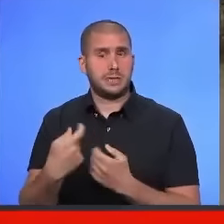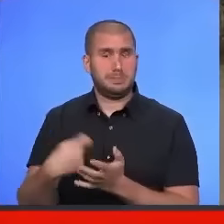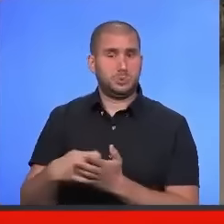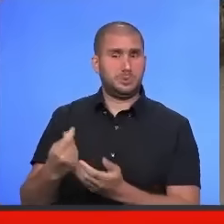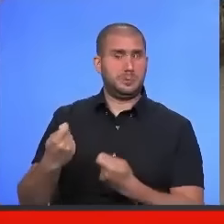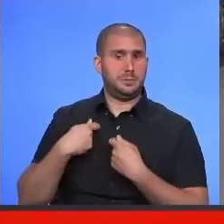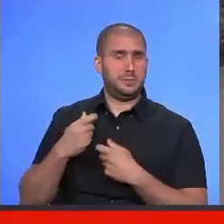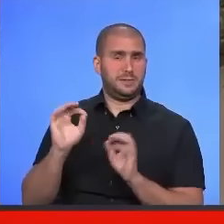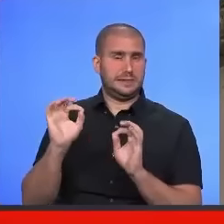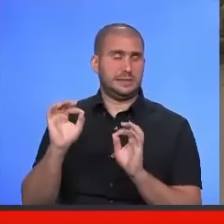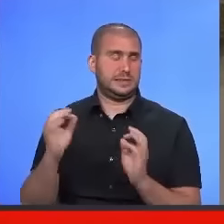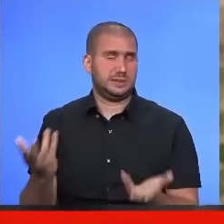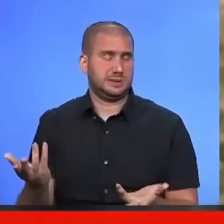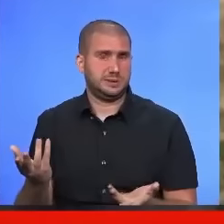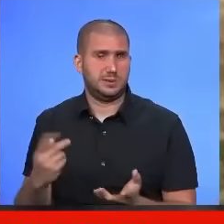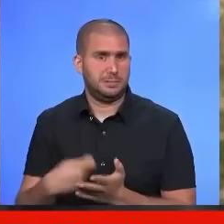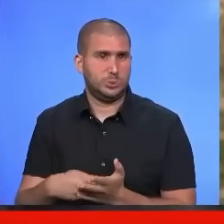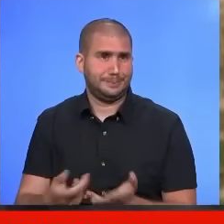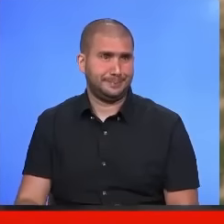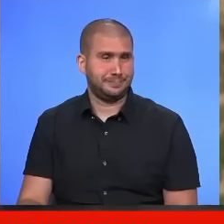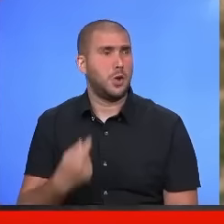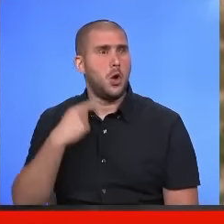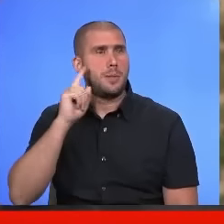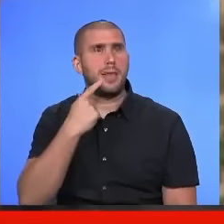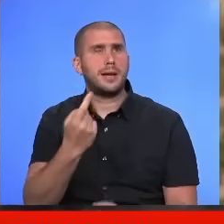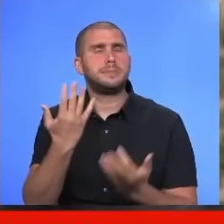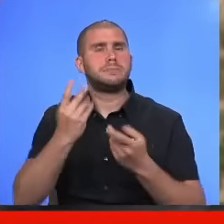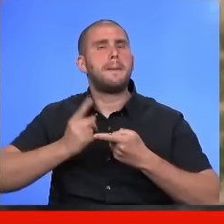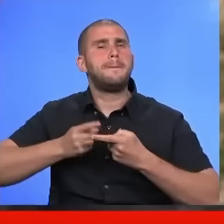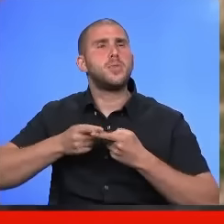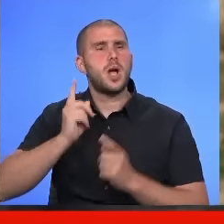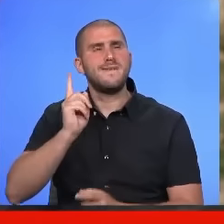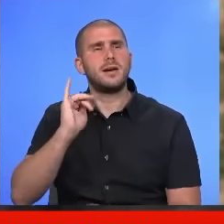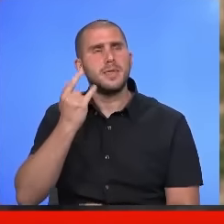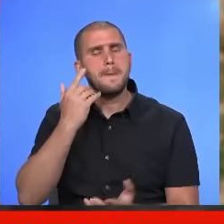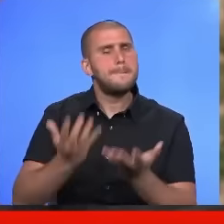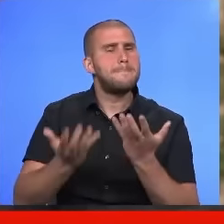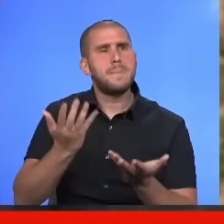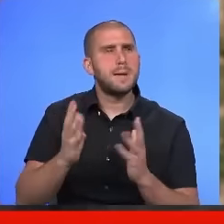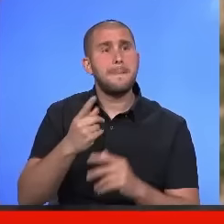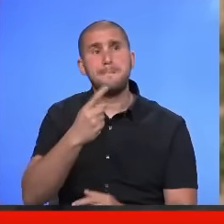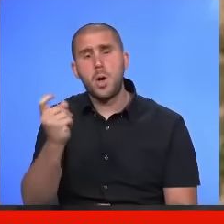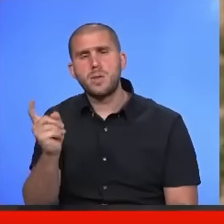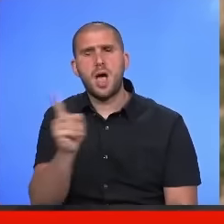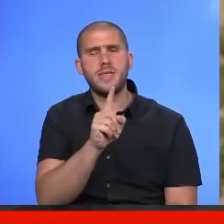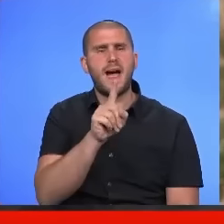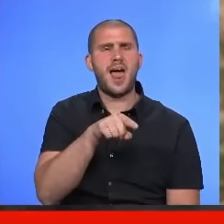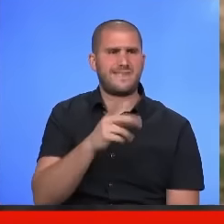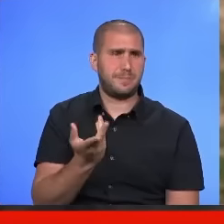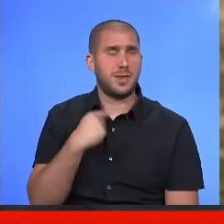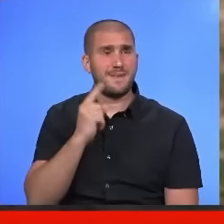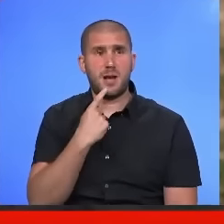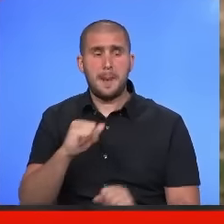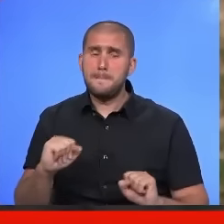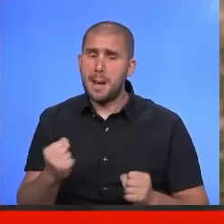אני לא מפוצה אנחנו לא יודעים להגיד מספר מדויק א אנחנו מעריכים את זה לבין מאות לבין אלפים אני חייב להגיד שנעשה